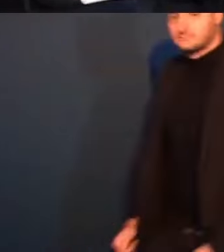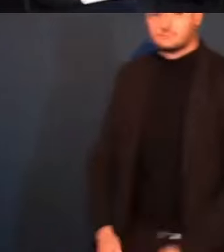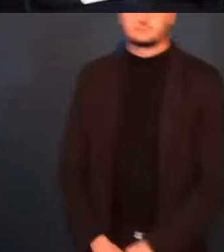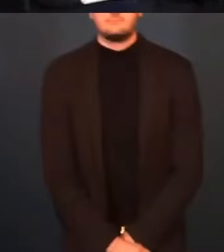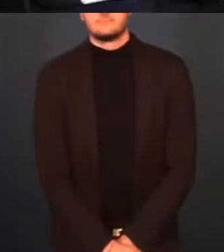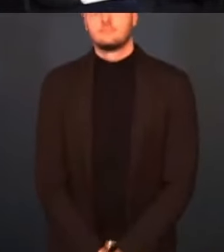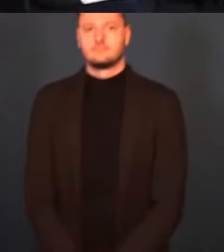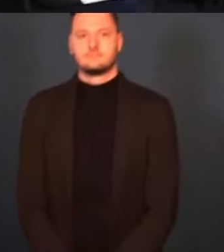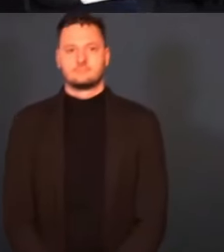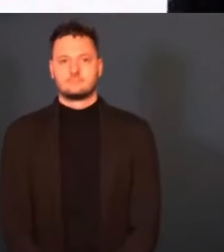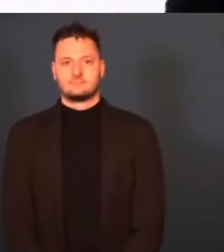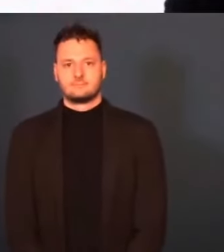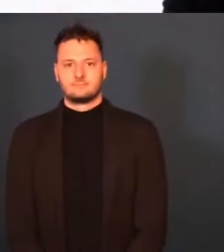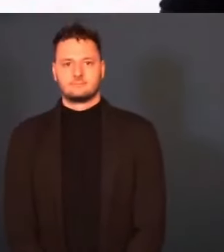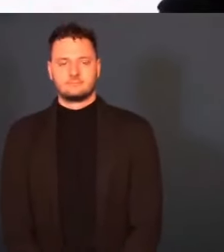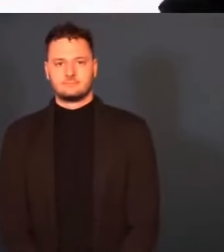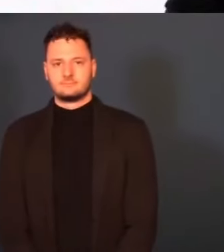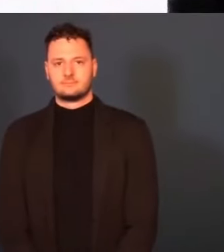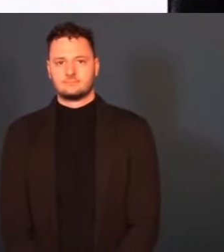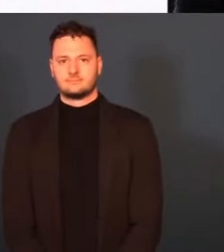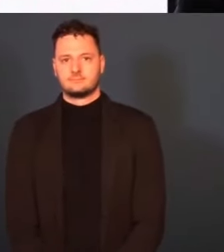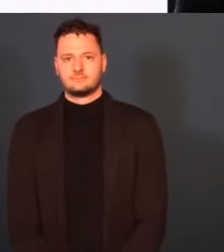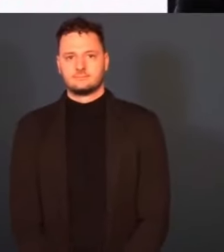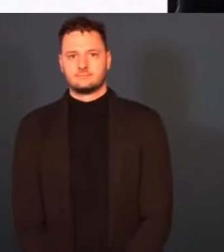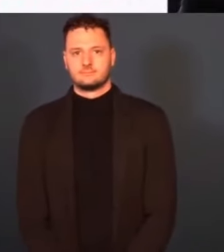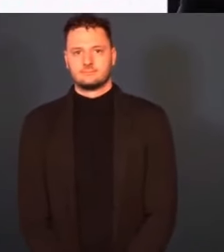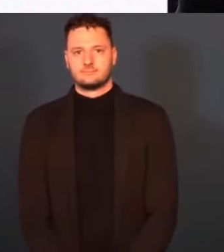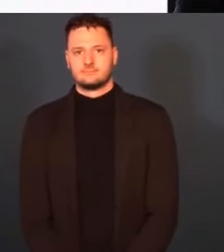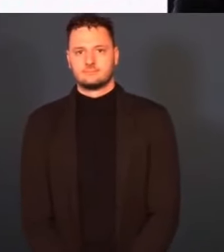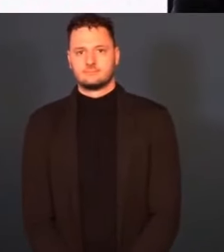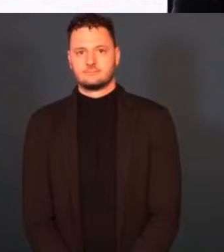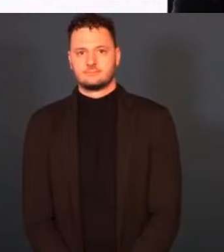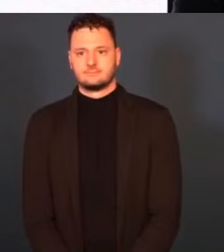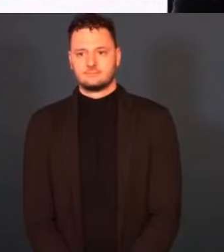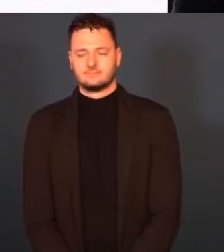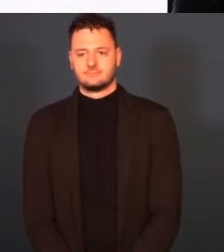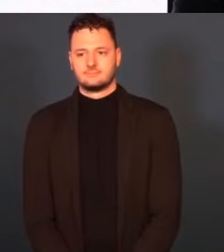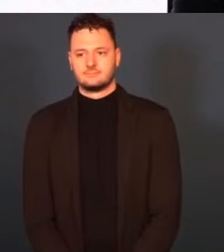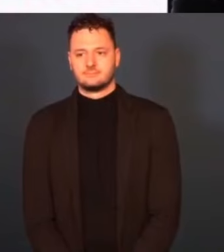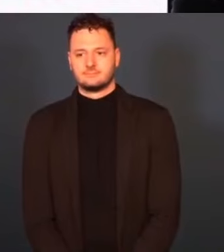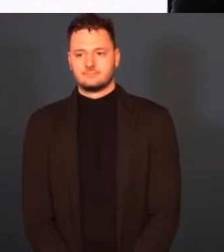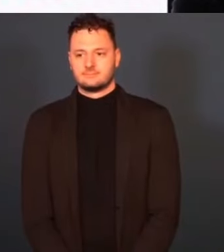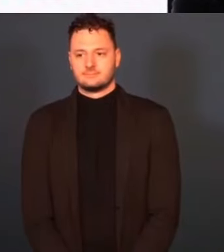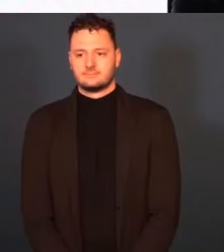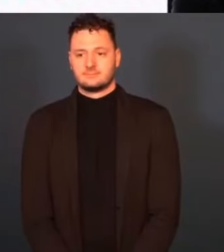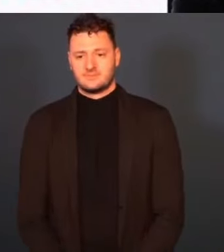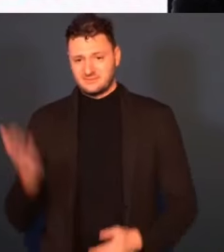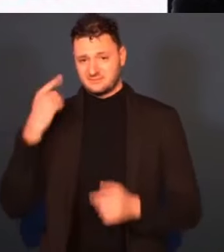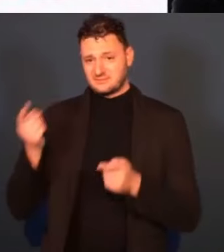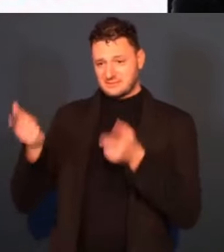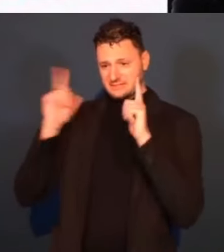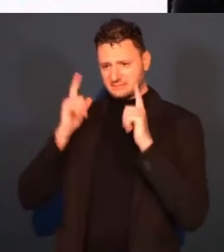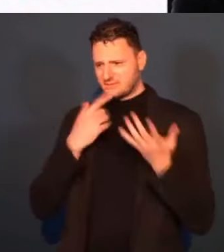Затова и преди няколко седмици за първи път казах, коалицията е ГЕРБ ДПС. Сега ще променя това.